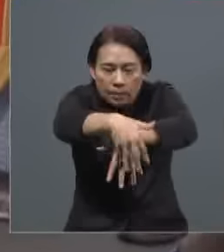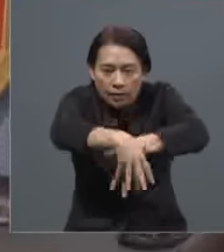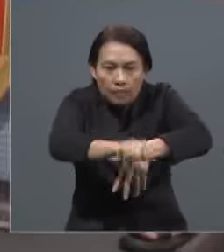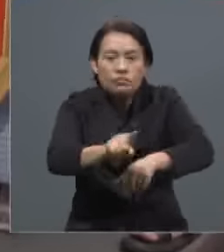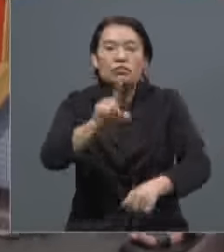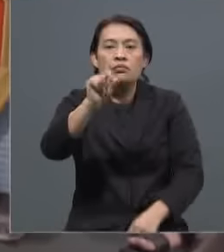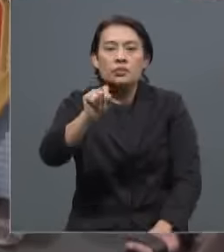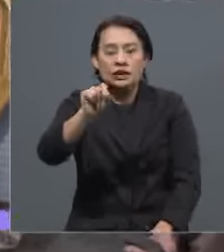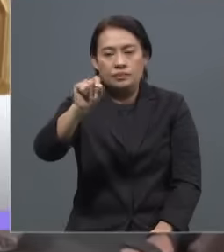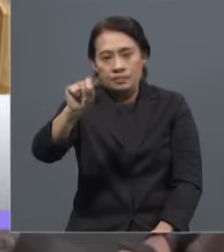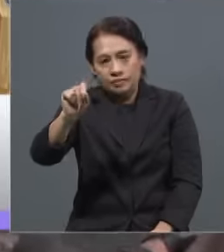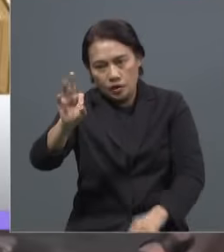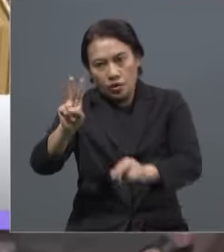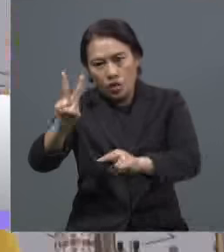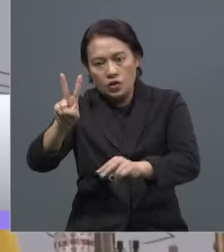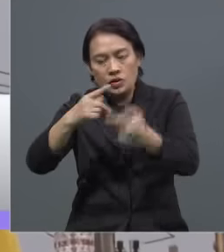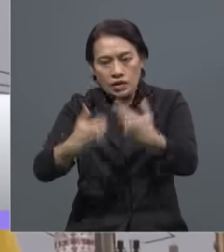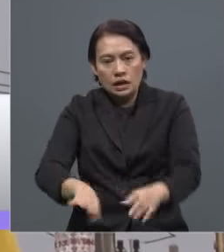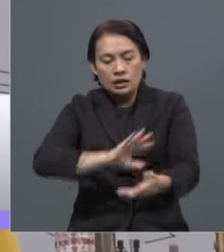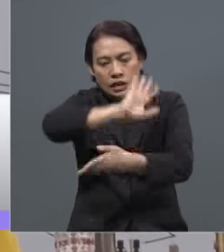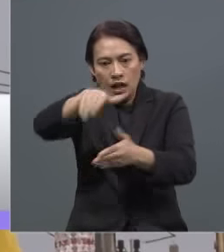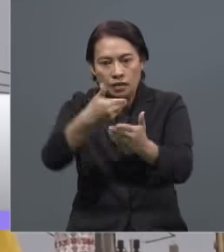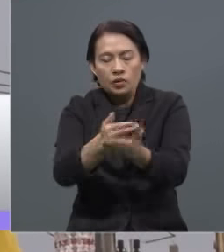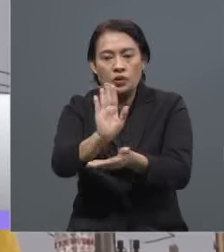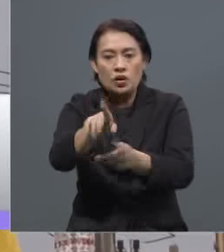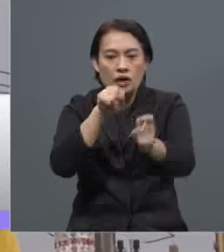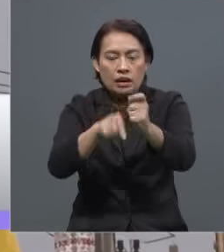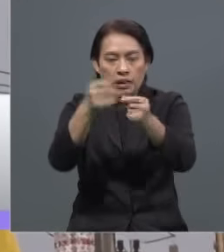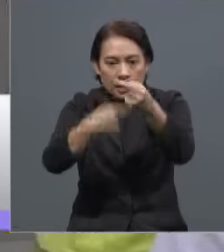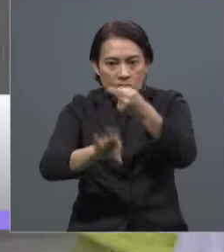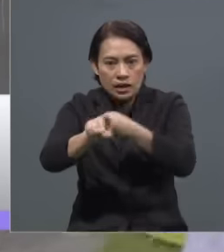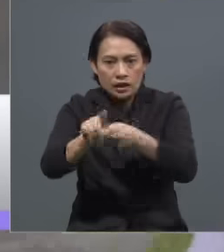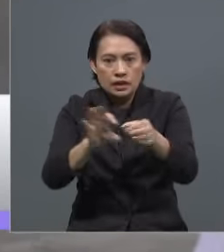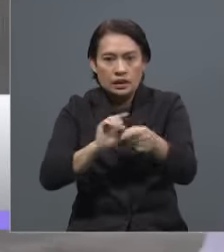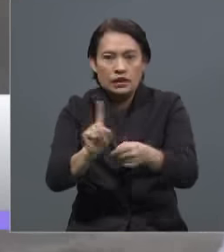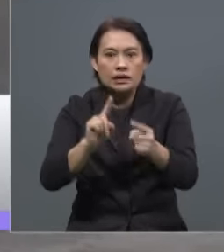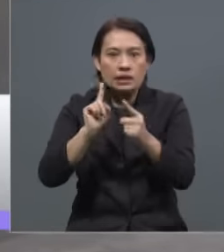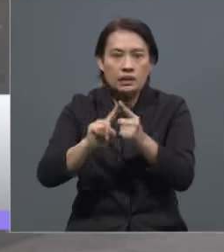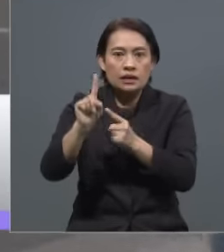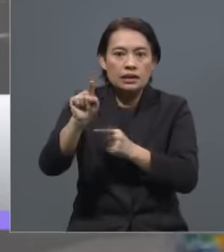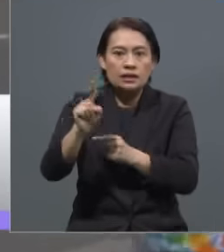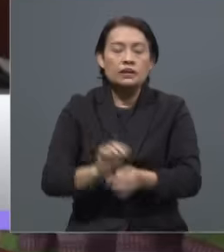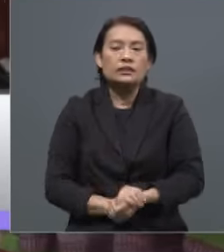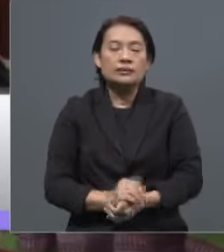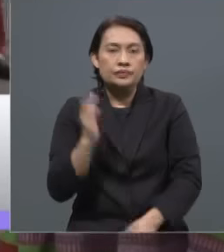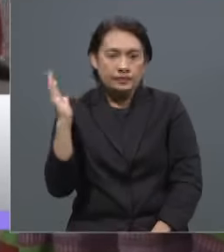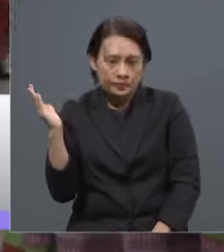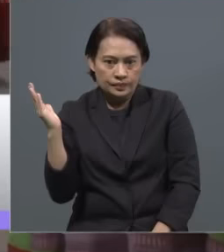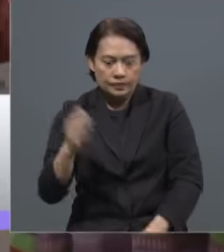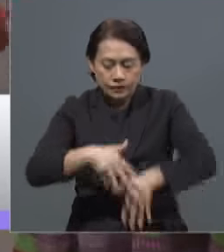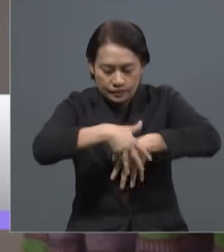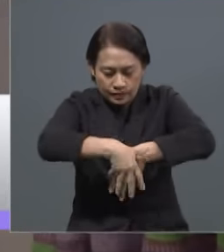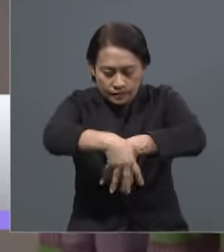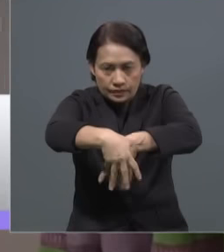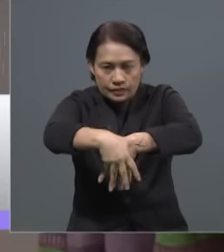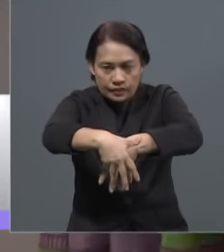ากทั้ง9อำเภอในจังหวัดยโสธรโดยเปิดมาที่ขบวนแรกแหกหมานครับขบวนมเหศักดิ์หลักเมืองเป็นขบวนของพ่